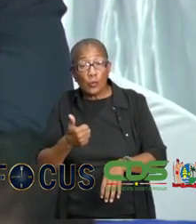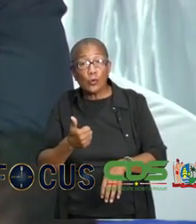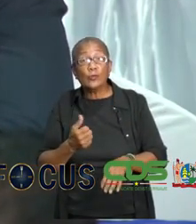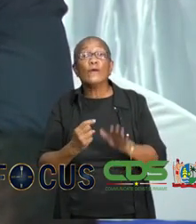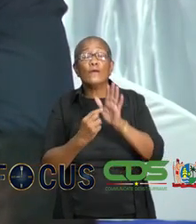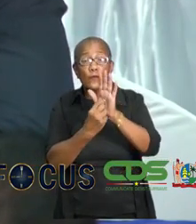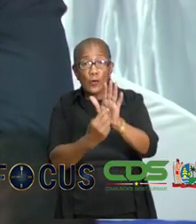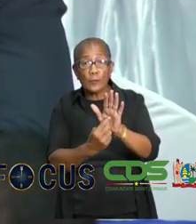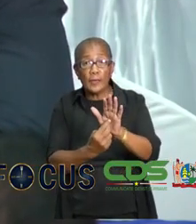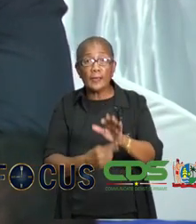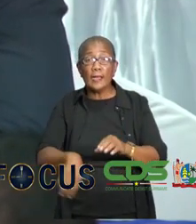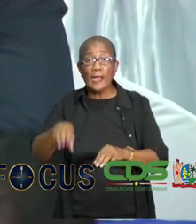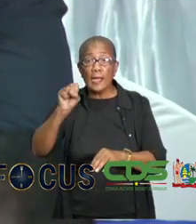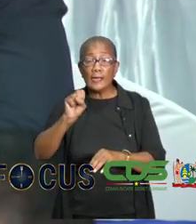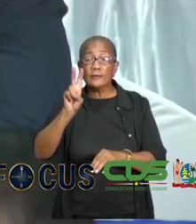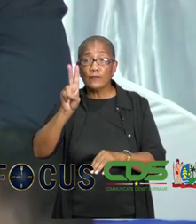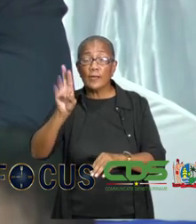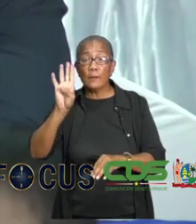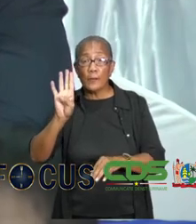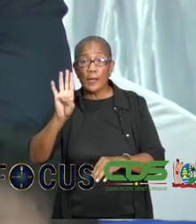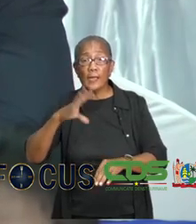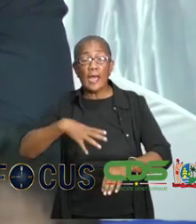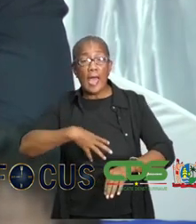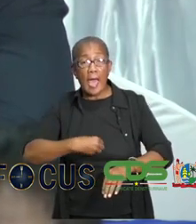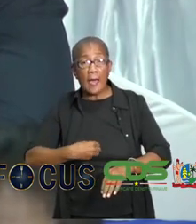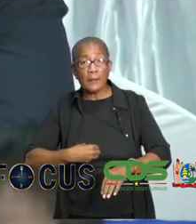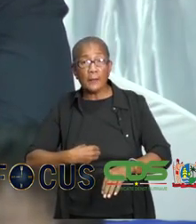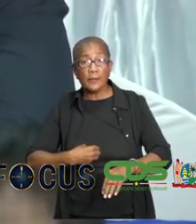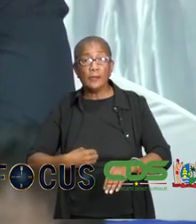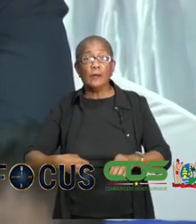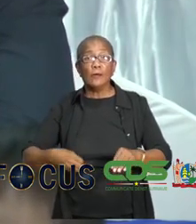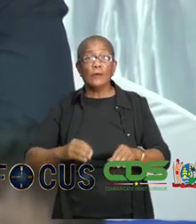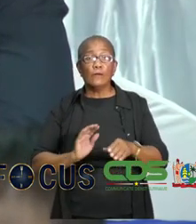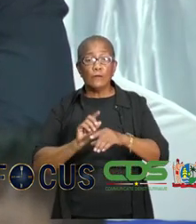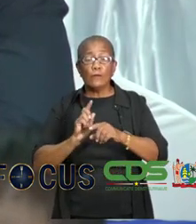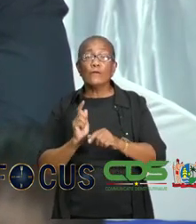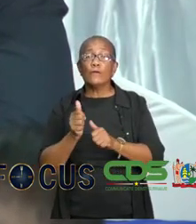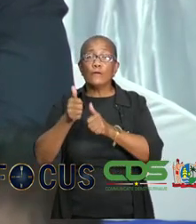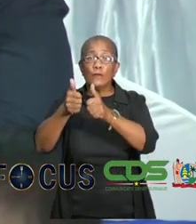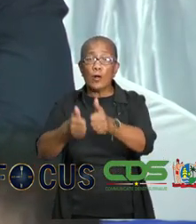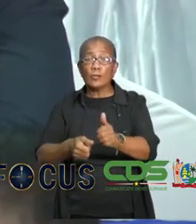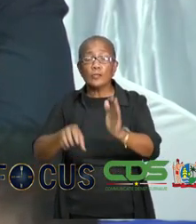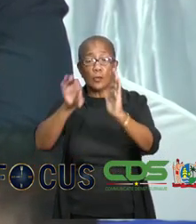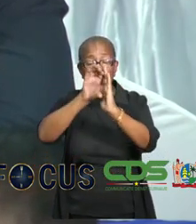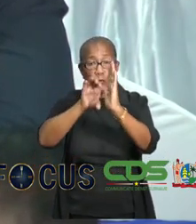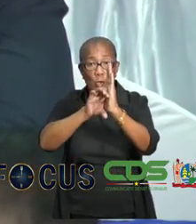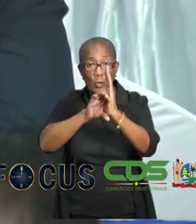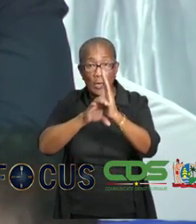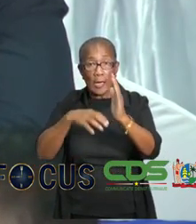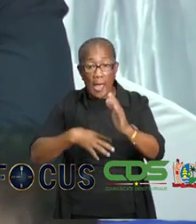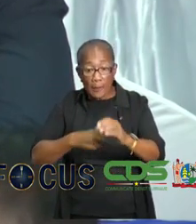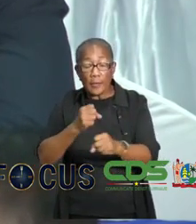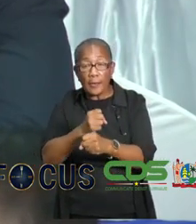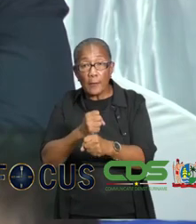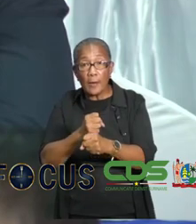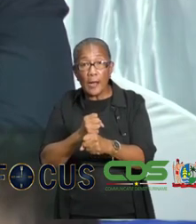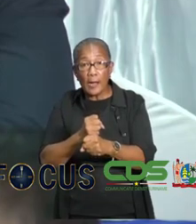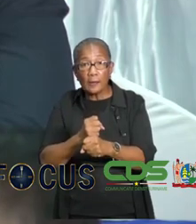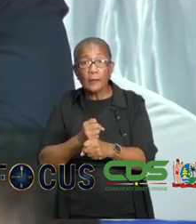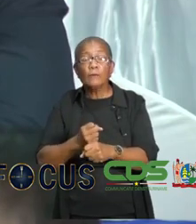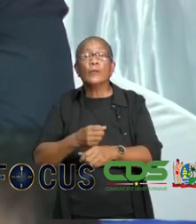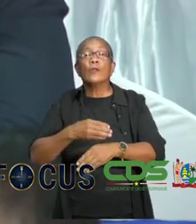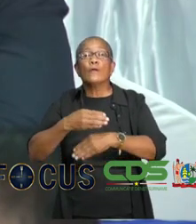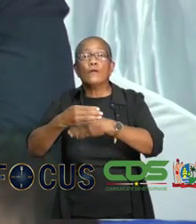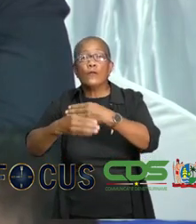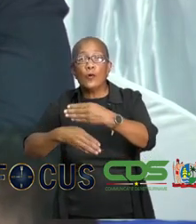SVB. De SVB heeft middels de protocollen die wij als overheid hebben samengesteld, zich in de voorbereiding naar de